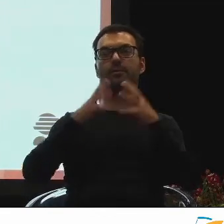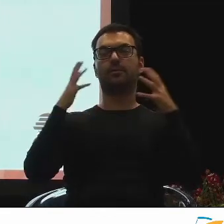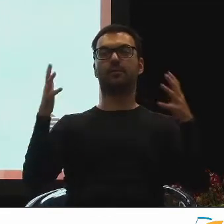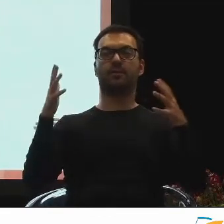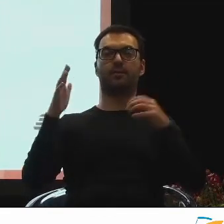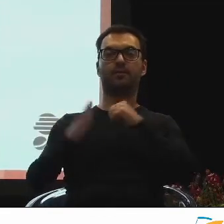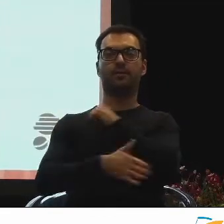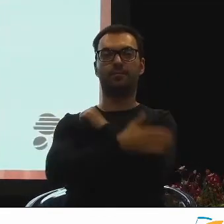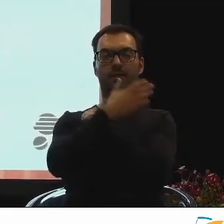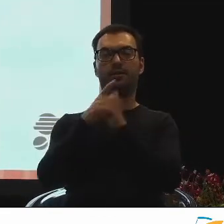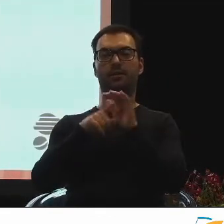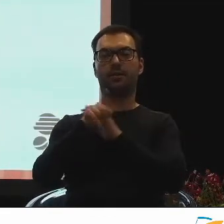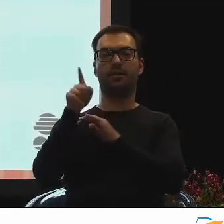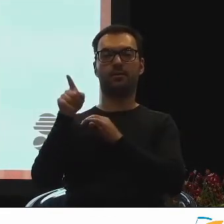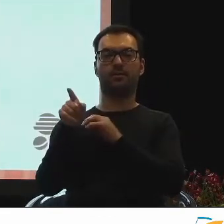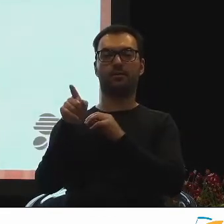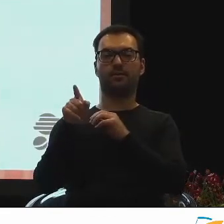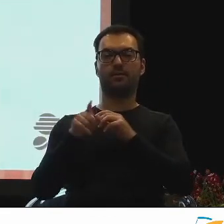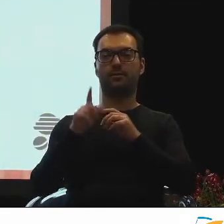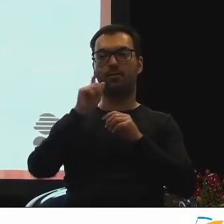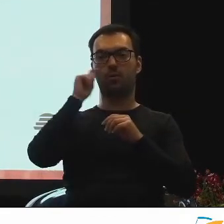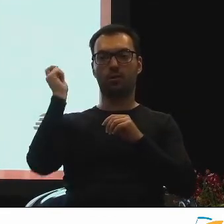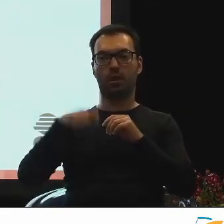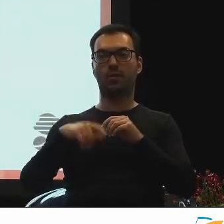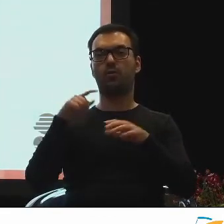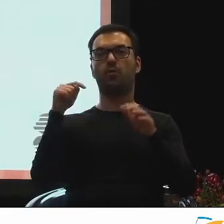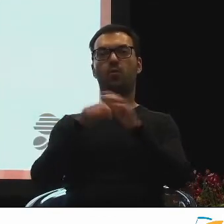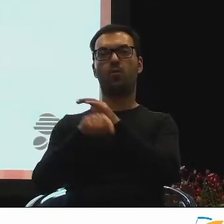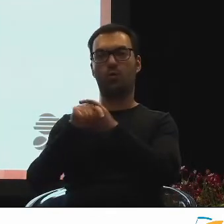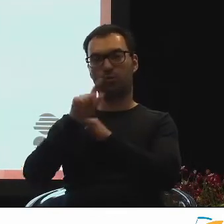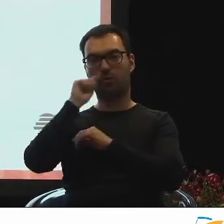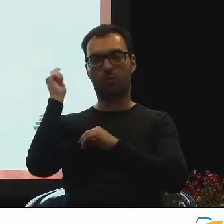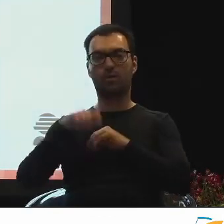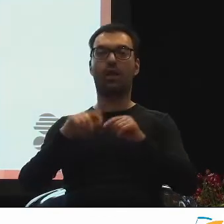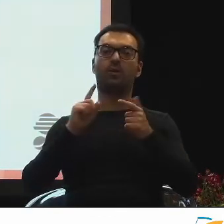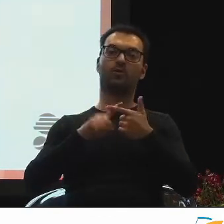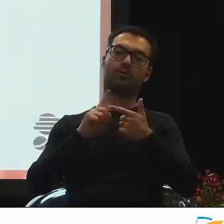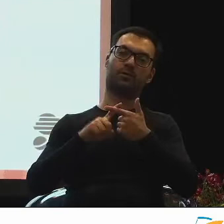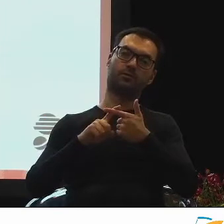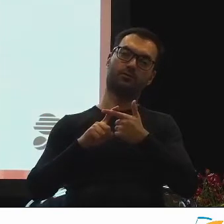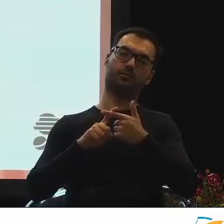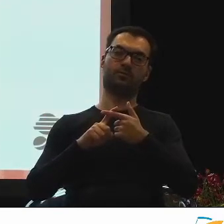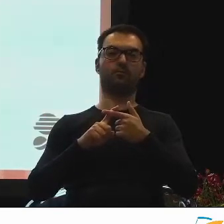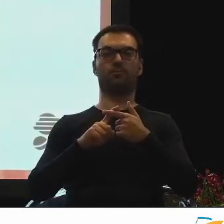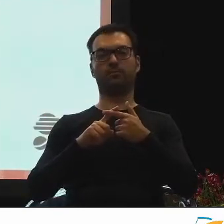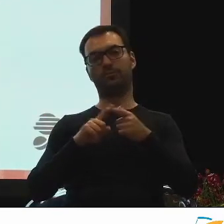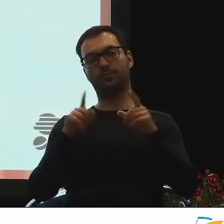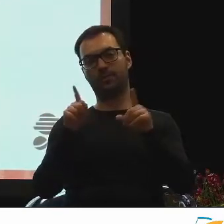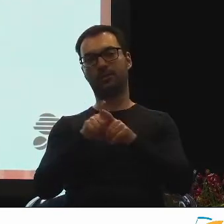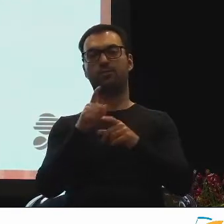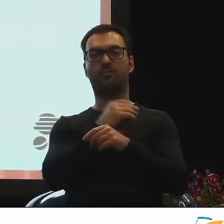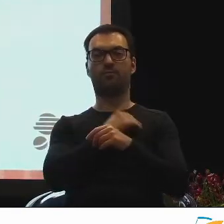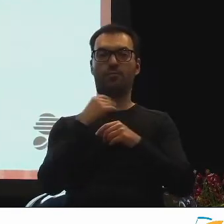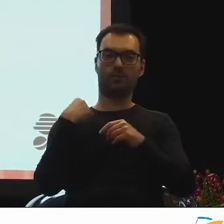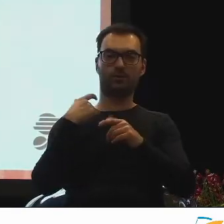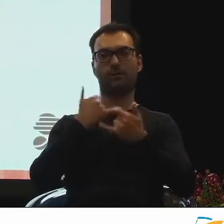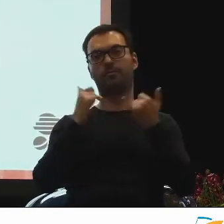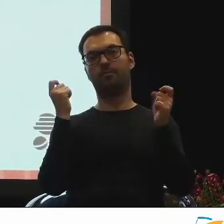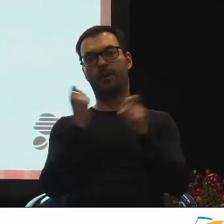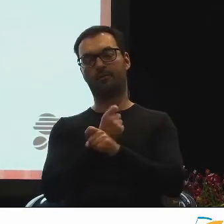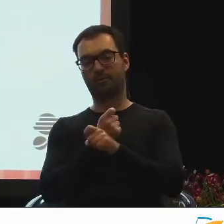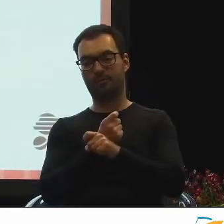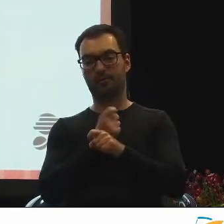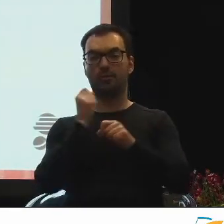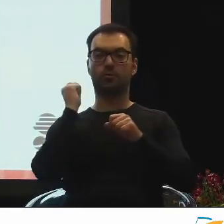wielkiego wsparcia dla Ukrainy, dla uchodźców z Ukrainy, ale z drugiej strony w kontekście tego, że też w Polsce, w innych